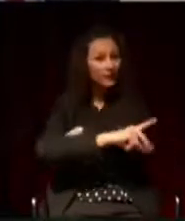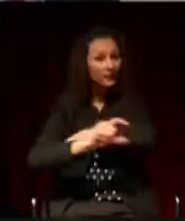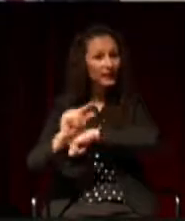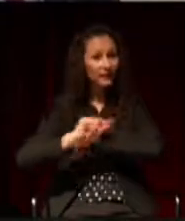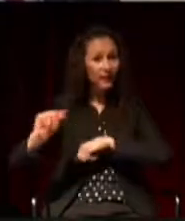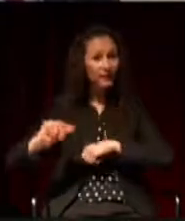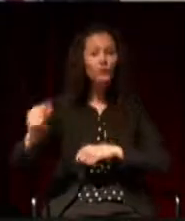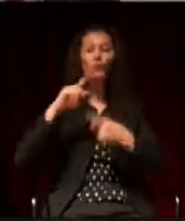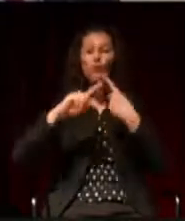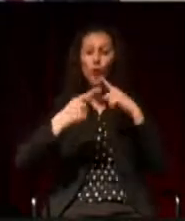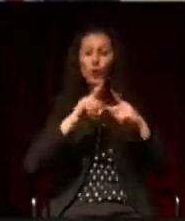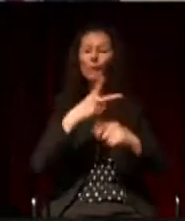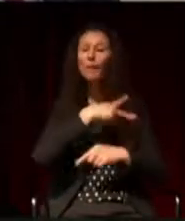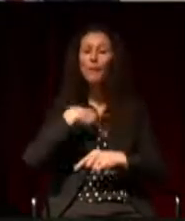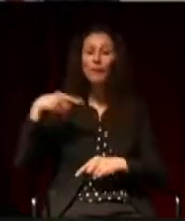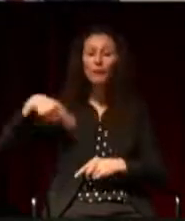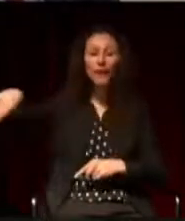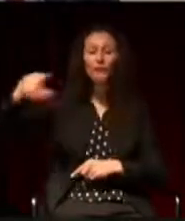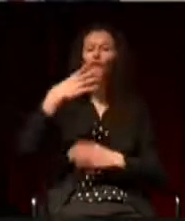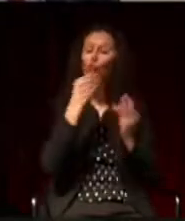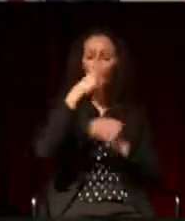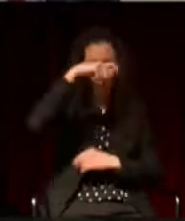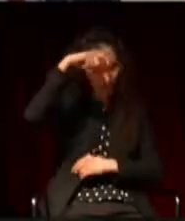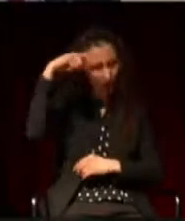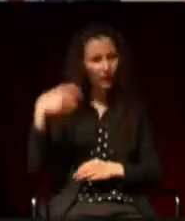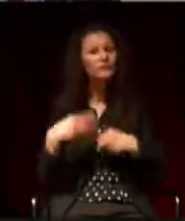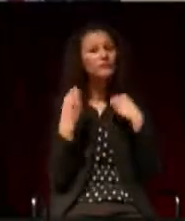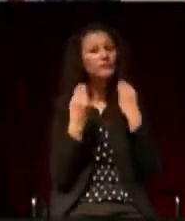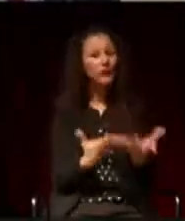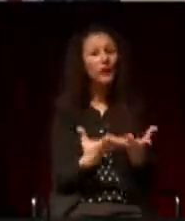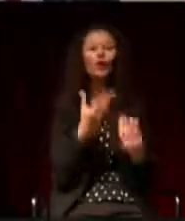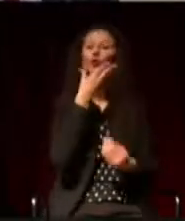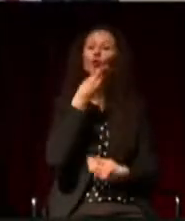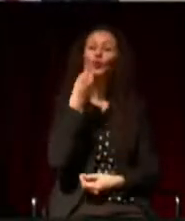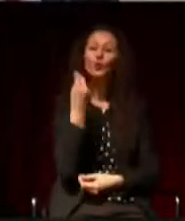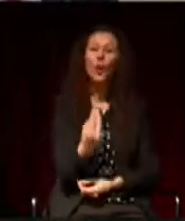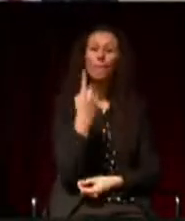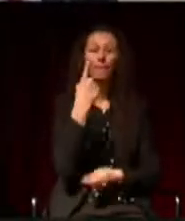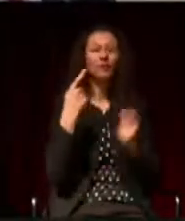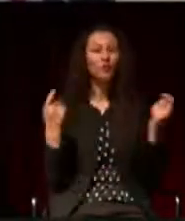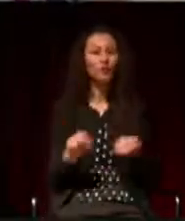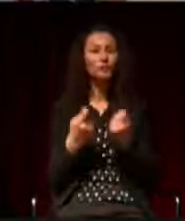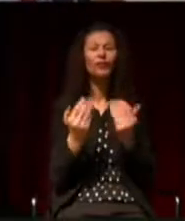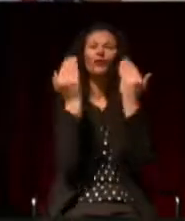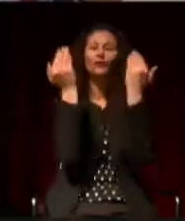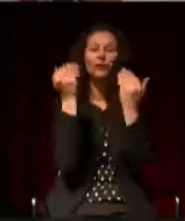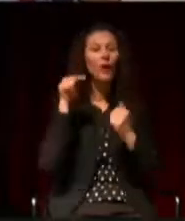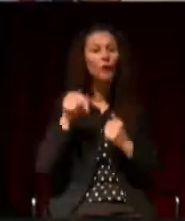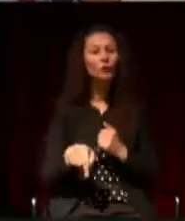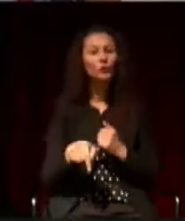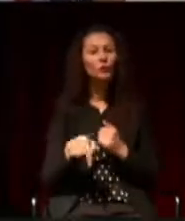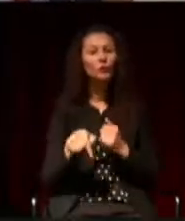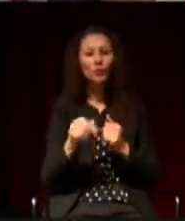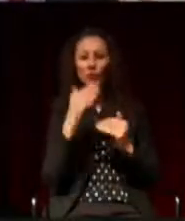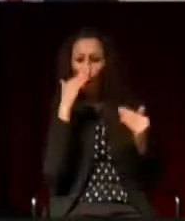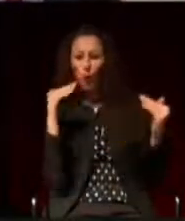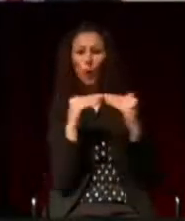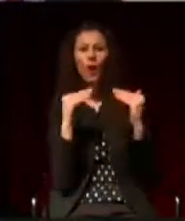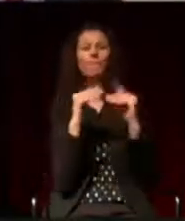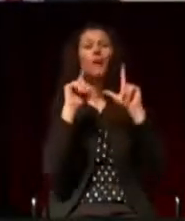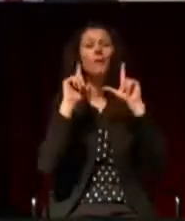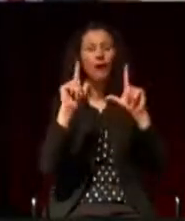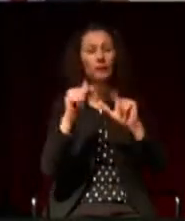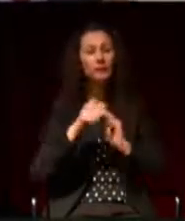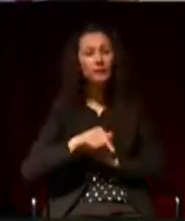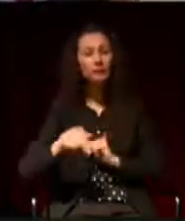bürokratlarımıza teşekkür ediyorum. Çünkü çok gayret sarf ettiler. Güzel bir çalışma. İnşallah bunu icra etmek, uygulamak